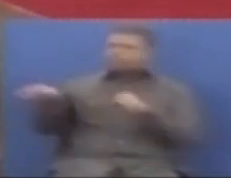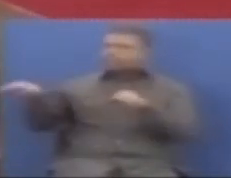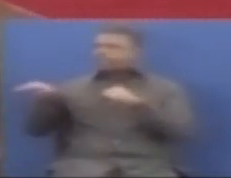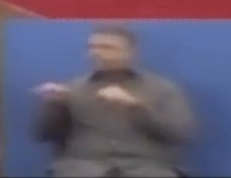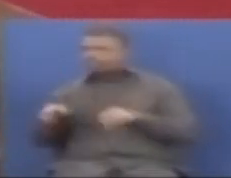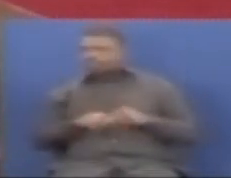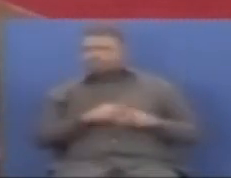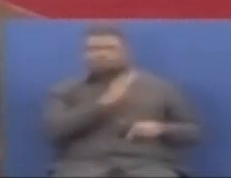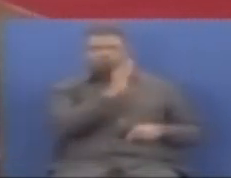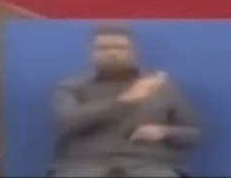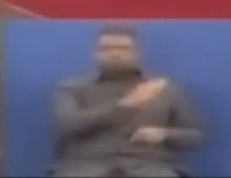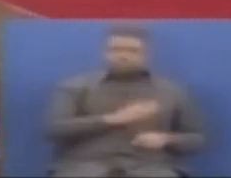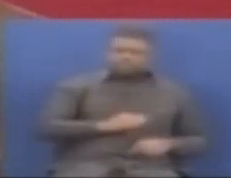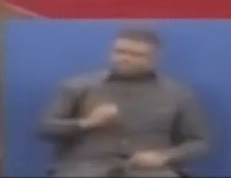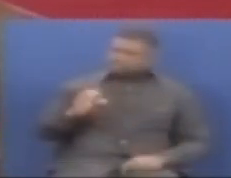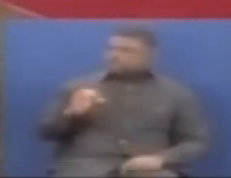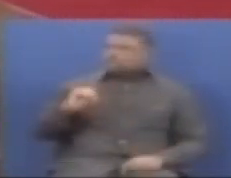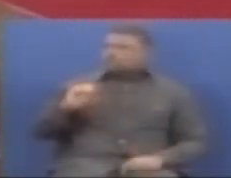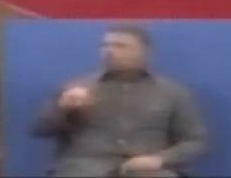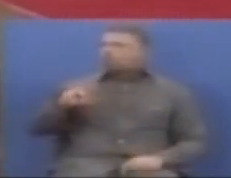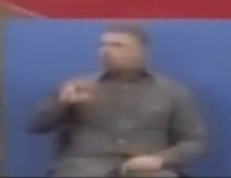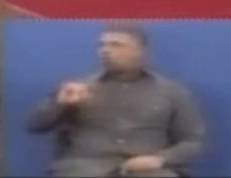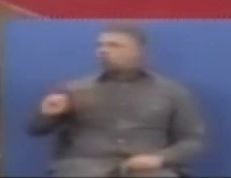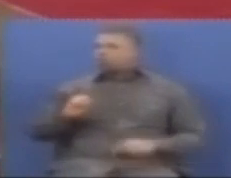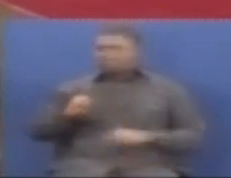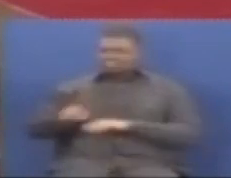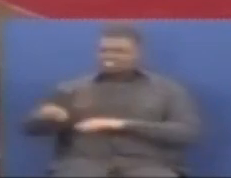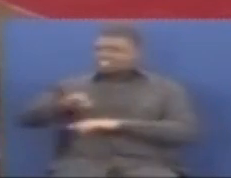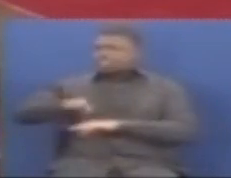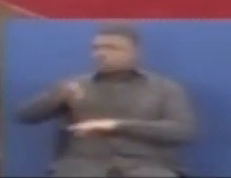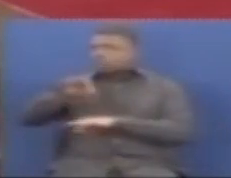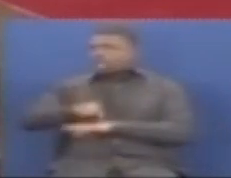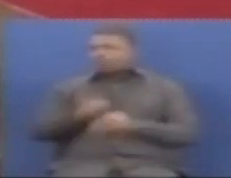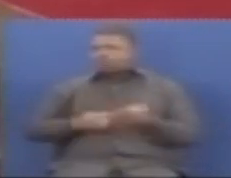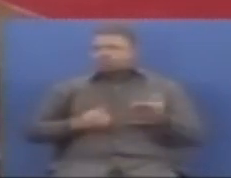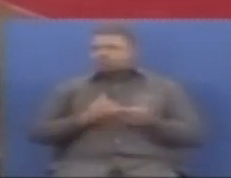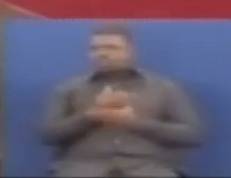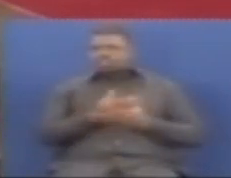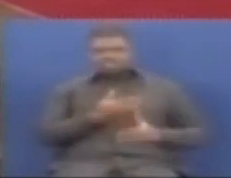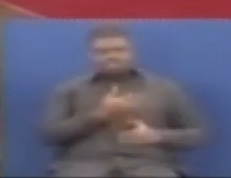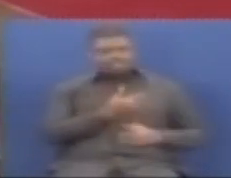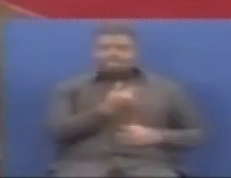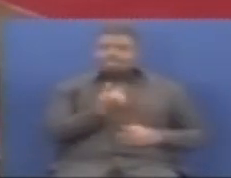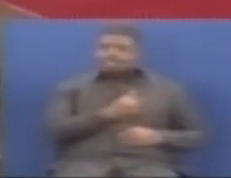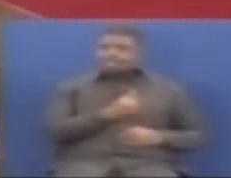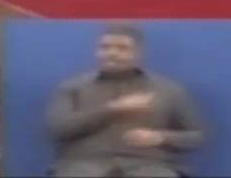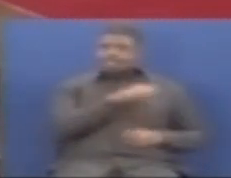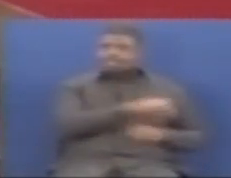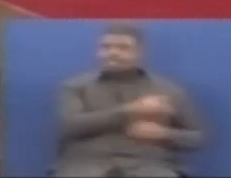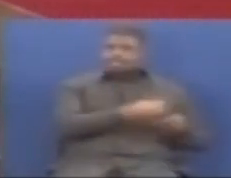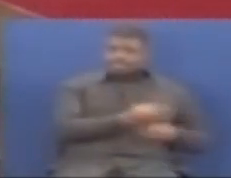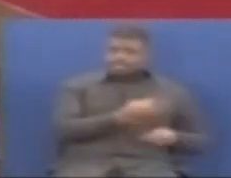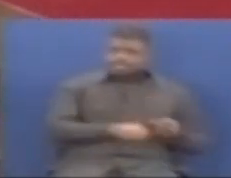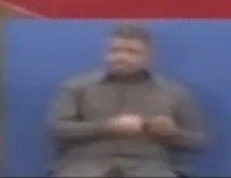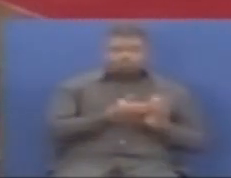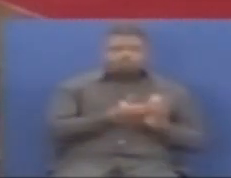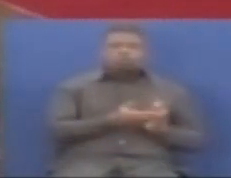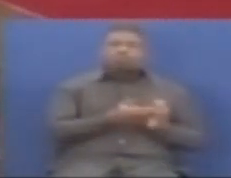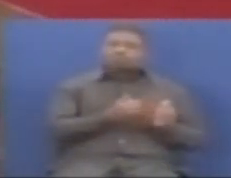Tunduma, sasa ulize swali lake. Je, ni lini serikali itatafuta masoko ya uhakika ya ndani na nje kwa